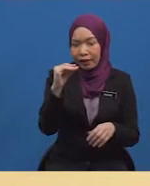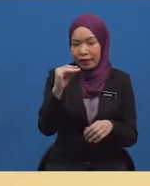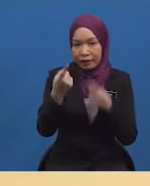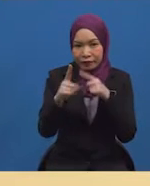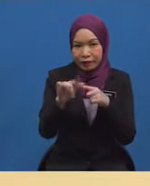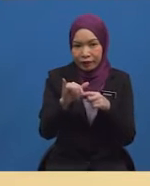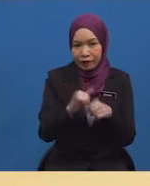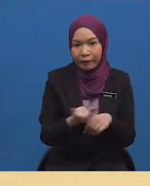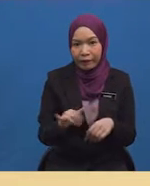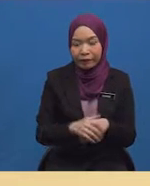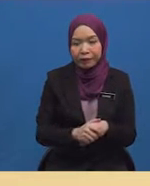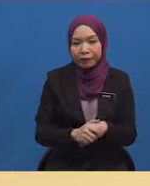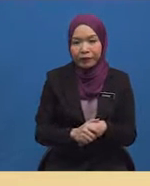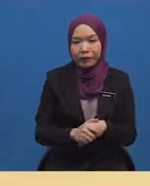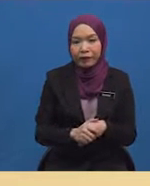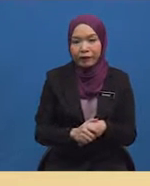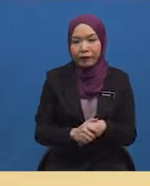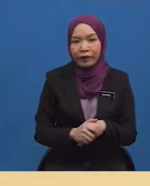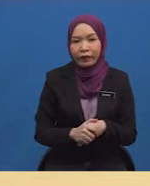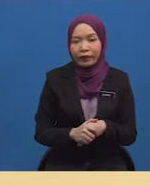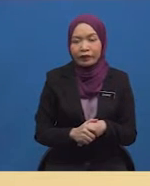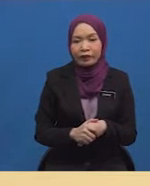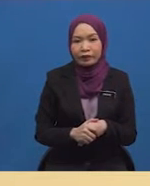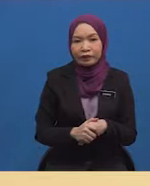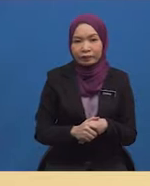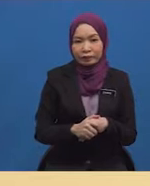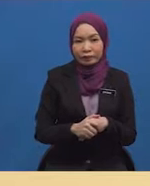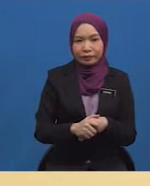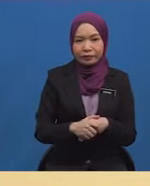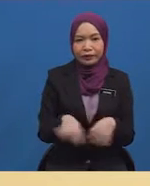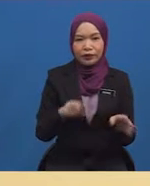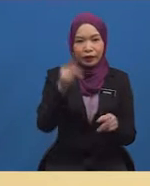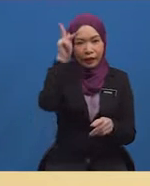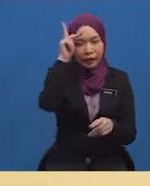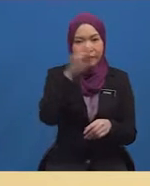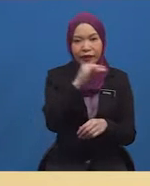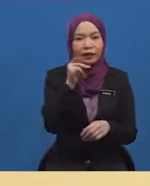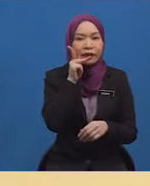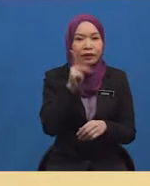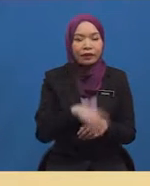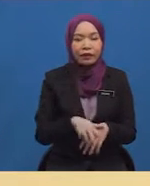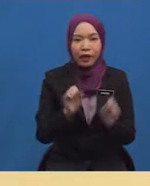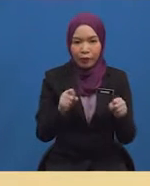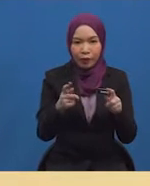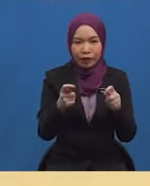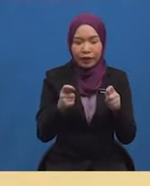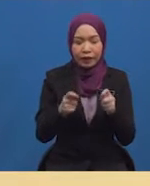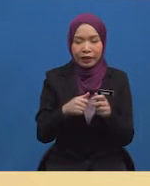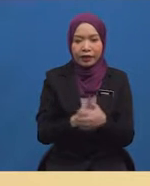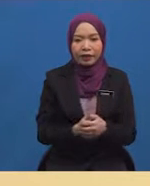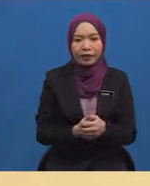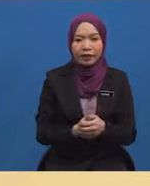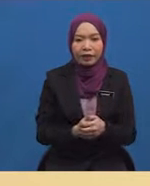Jawapan seperti Delta Sungai Kelantan atau Delta Sungai Kedah juga diterima. Memandangkan ini